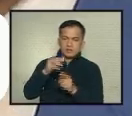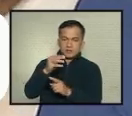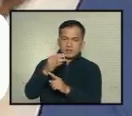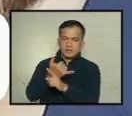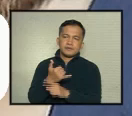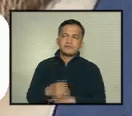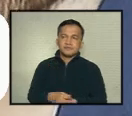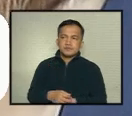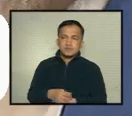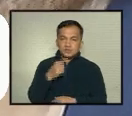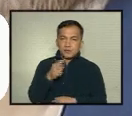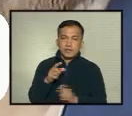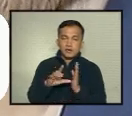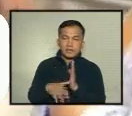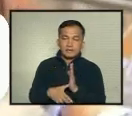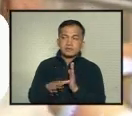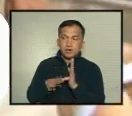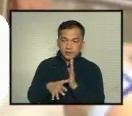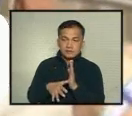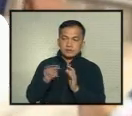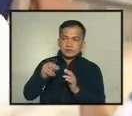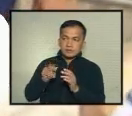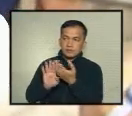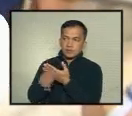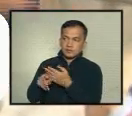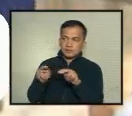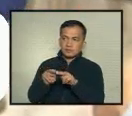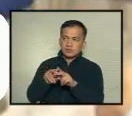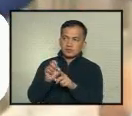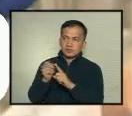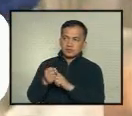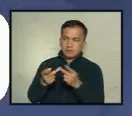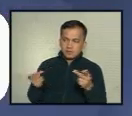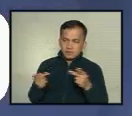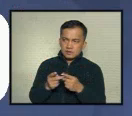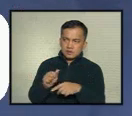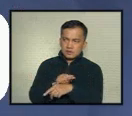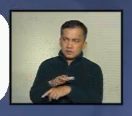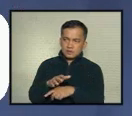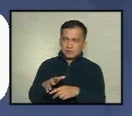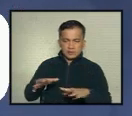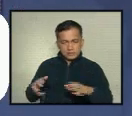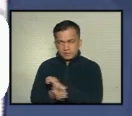sa Mayo. Ayon sa COMELEC, kailangan munang bumalik sa normal ang sitwasyon sa mga lugar